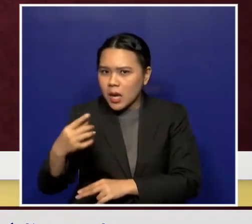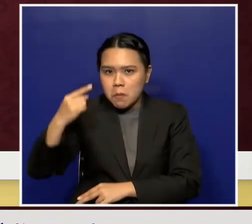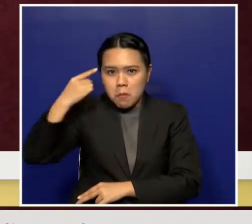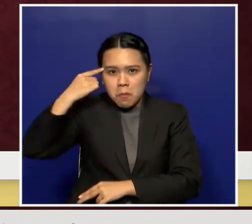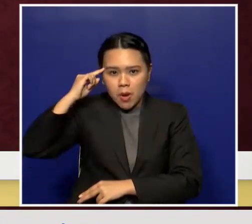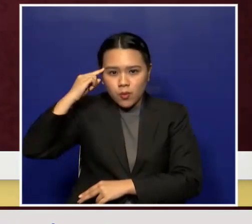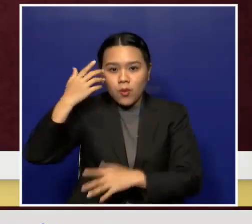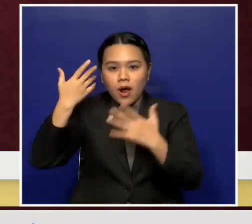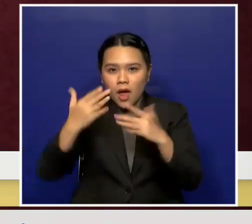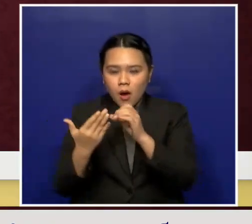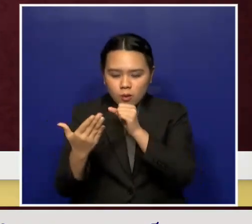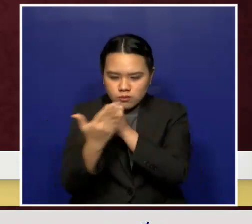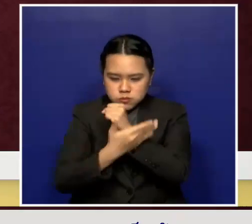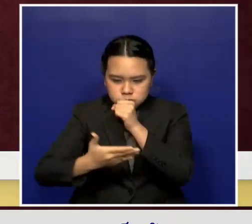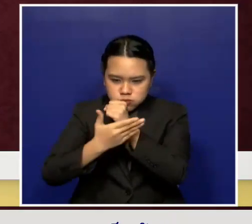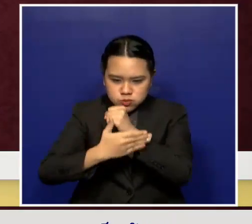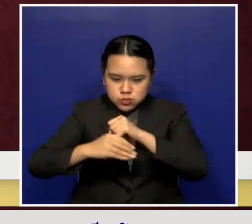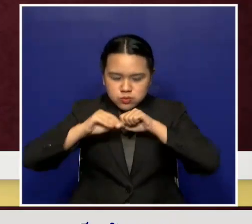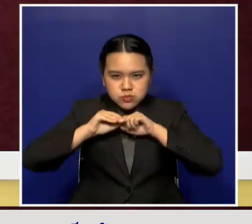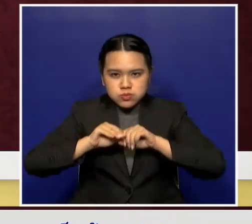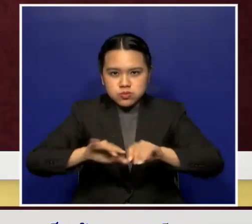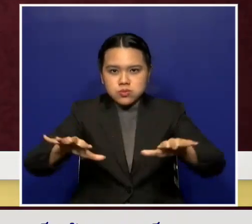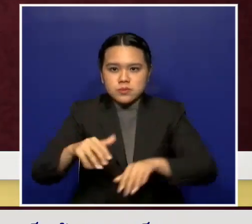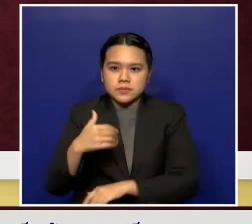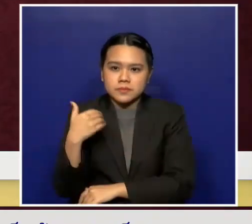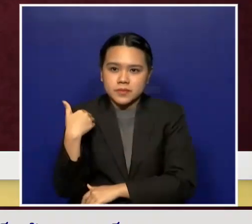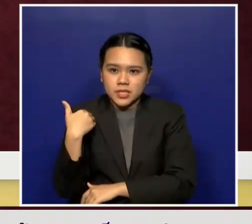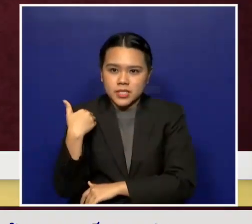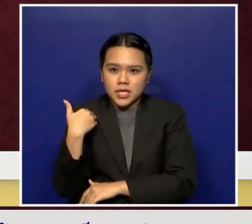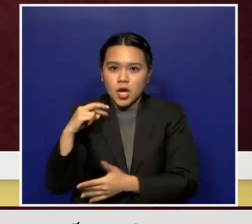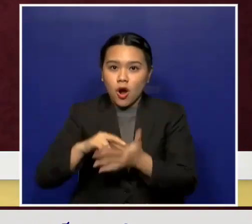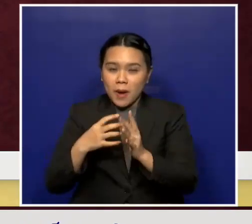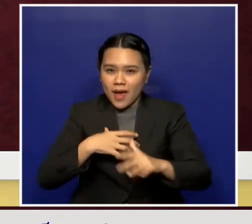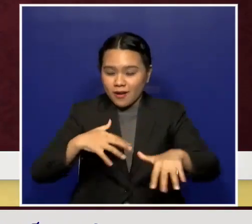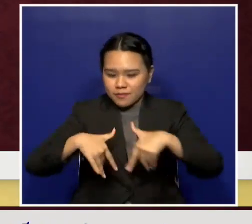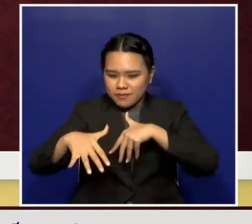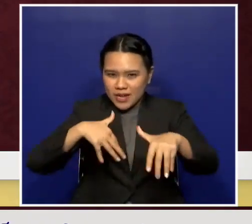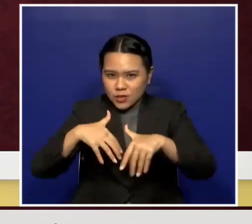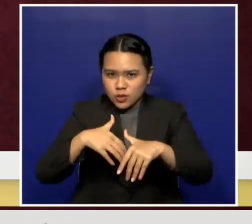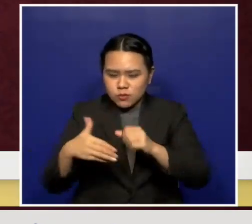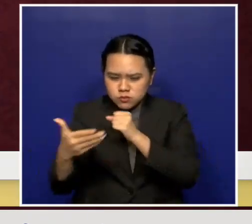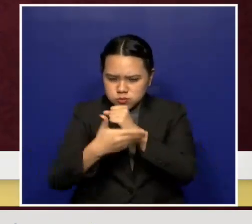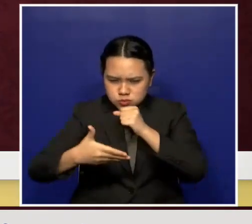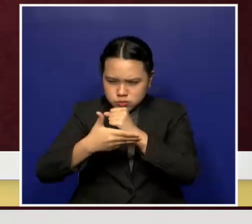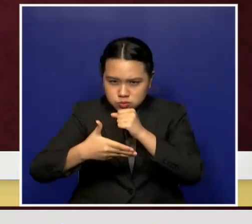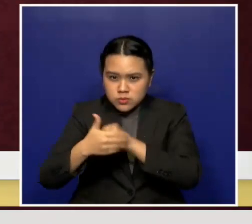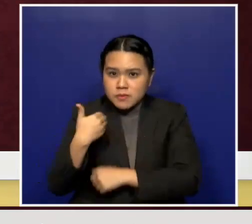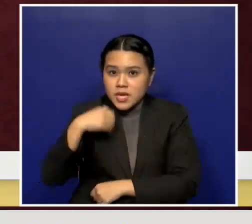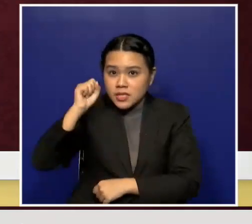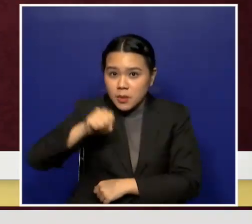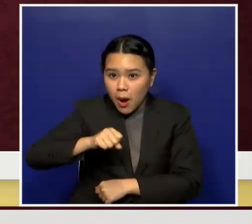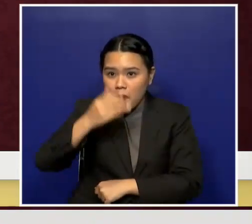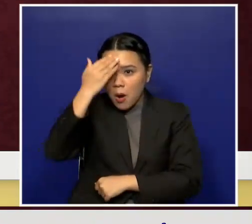แล้วก็ยาเสพติดระบาดหนักสุดเป็นความจงใจมอมเมาประชาชนให้ติดยาเสพติดหรือเปล่าจะได้ไม่ต้องออกม